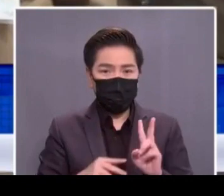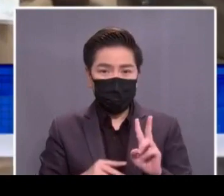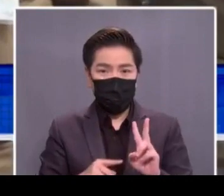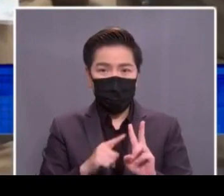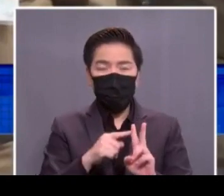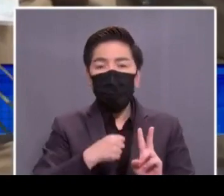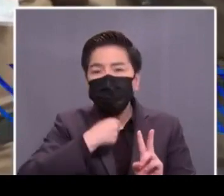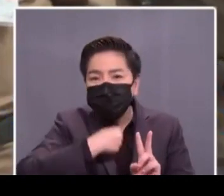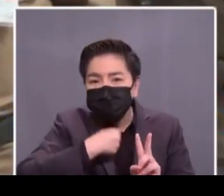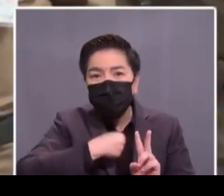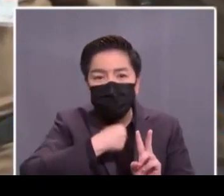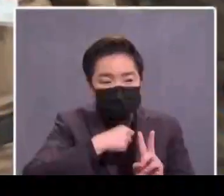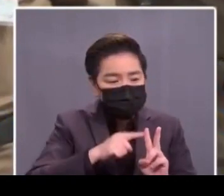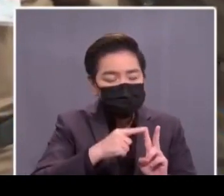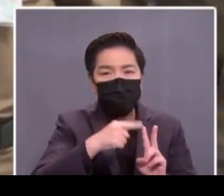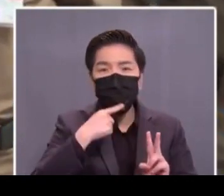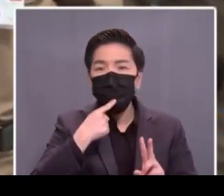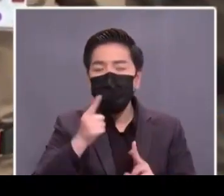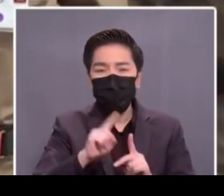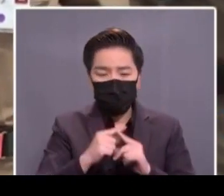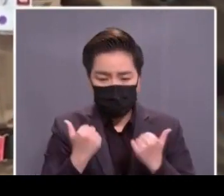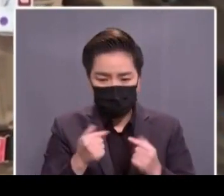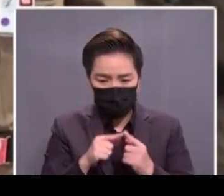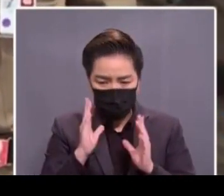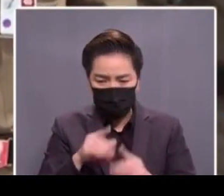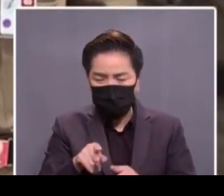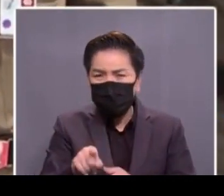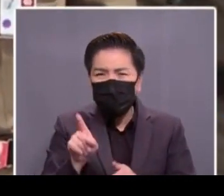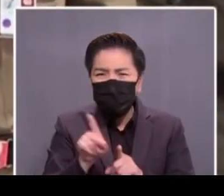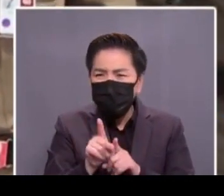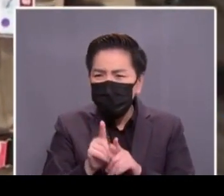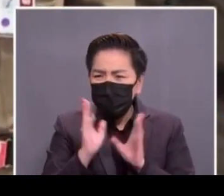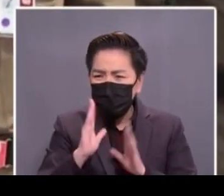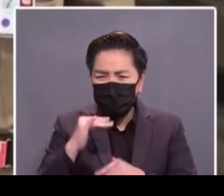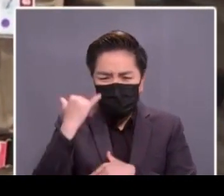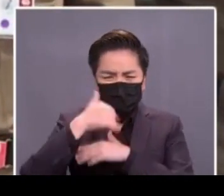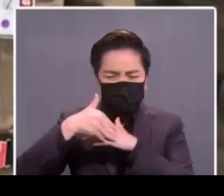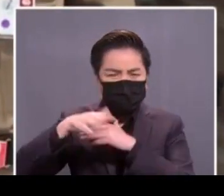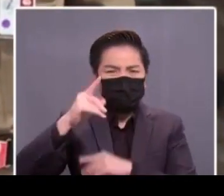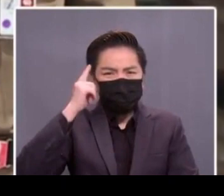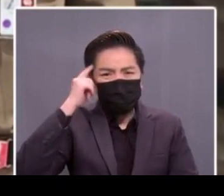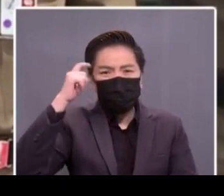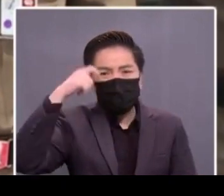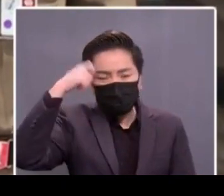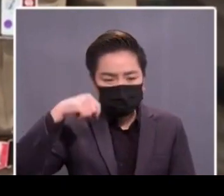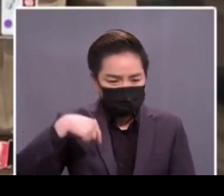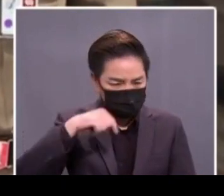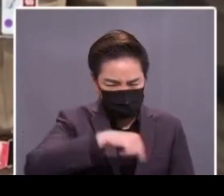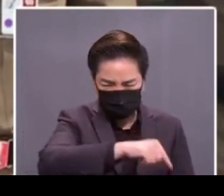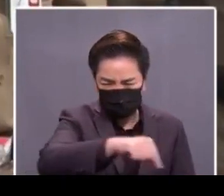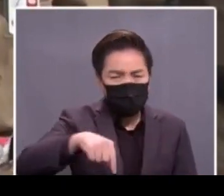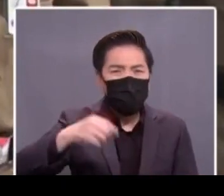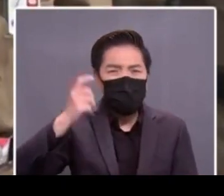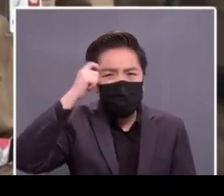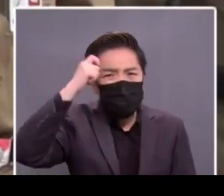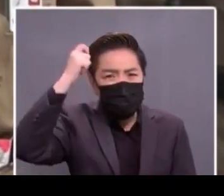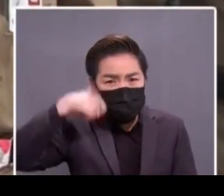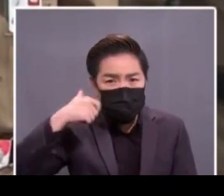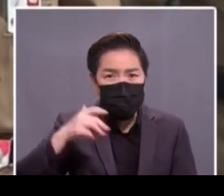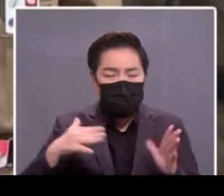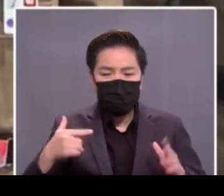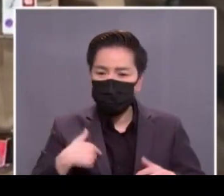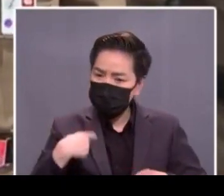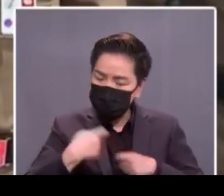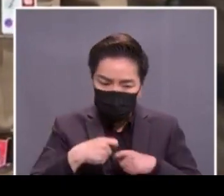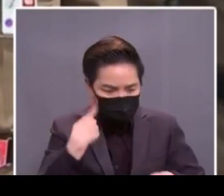ผู้สูงอายุเนี่ยเขาระบุว่าผู้ร้ายเนี่ยเป็นต่างด้าวพม่าซึ่งบริเวณนั้นพม่าเยอะมากซึ่งสร้างความ